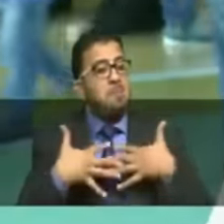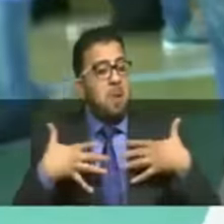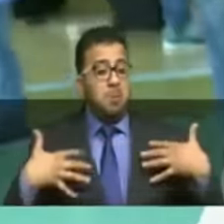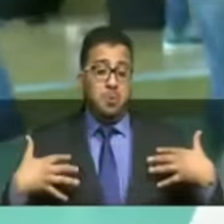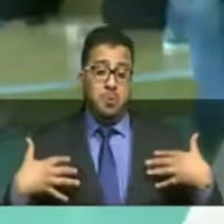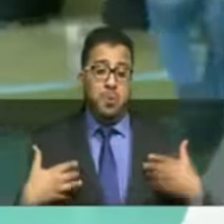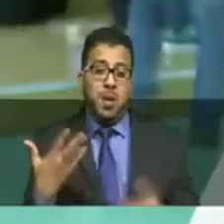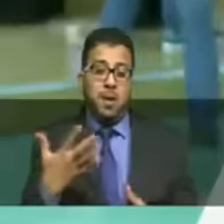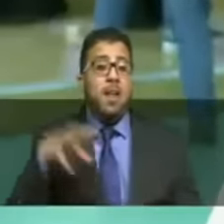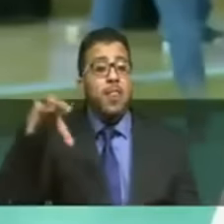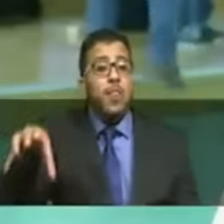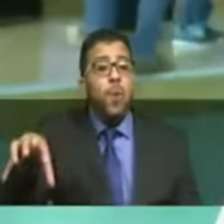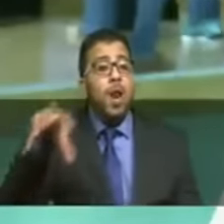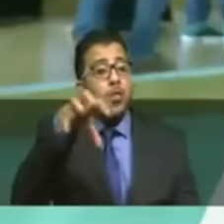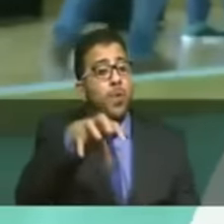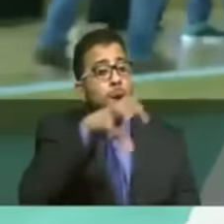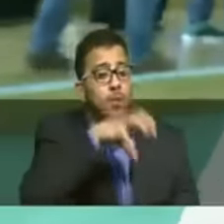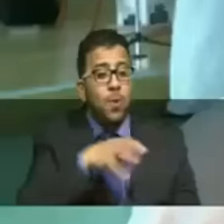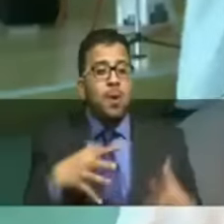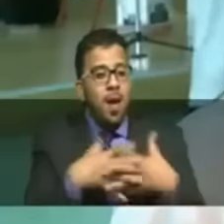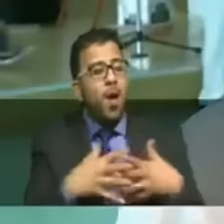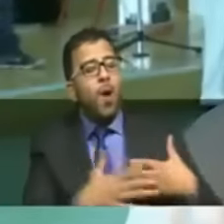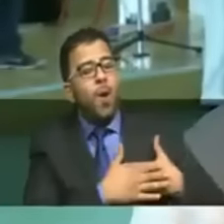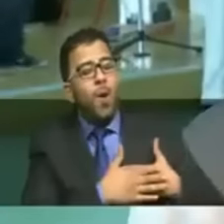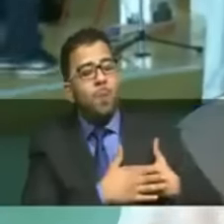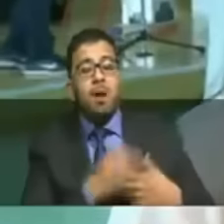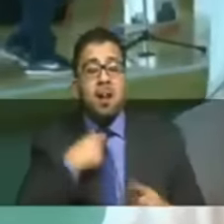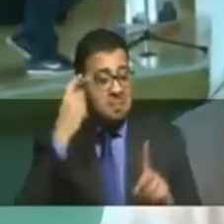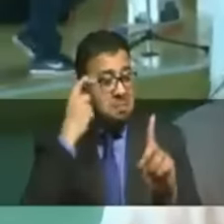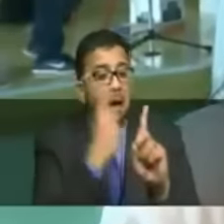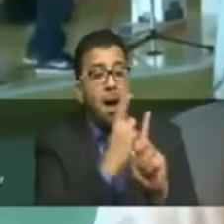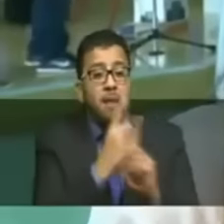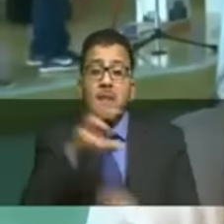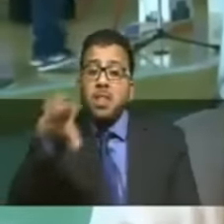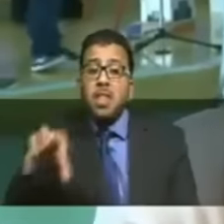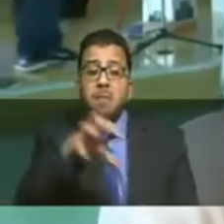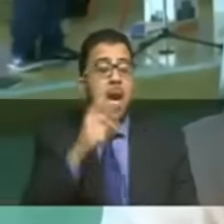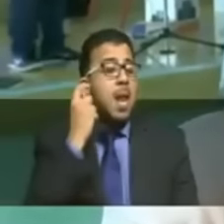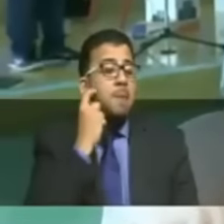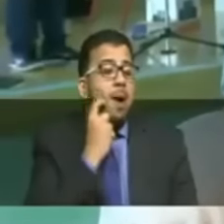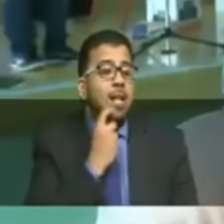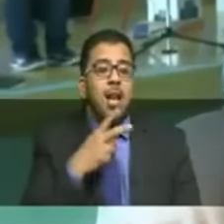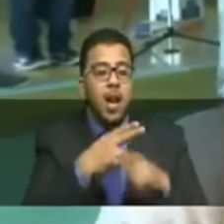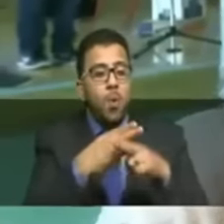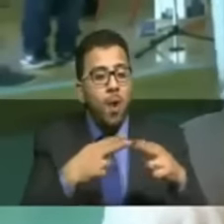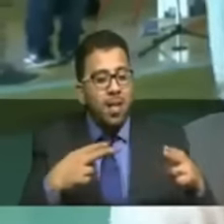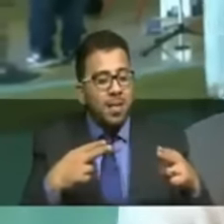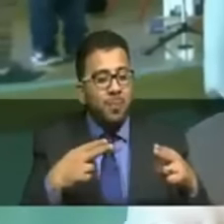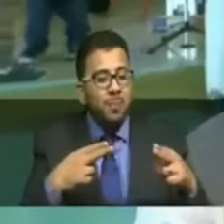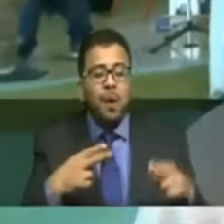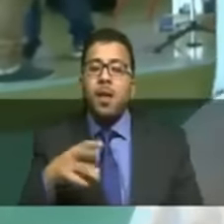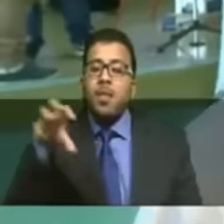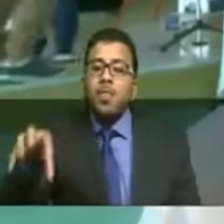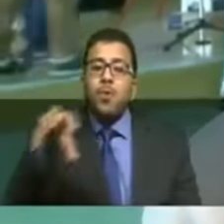وفي دول ويانا وحبيناهم. تعرفت على أصدقاء كثير من دول كثير، من الإمارات، من الكويت، ومن دول